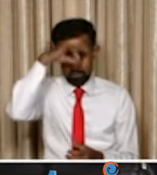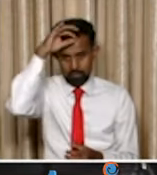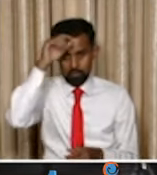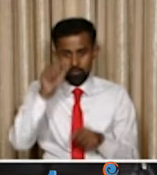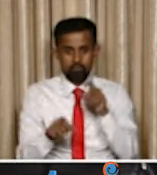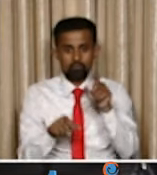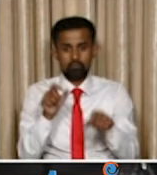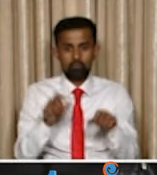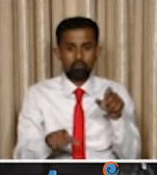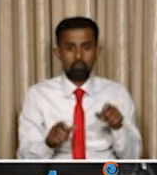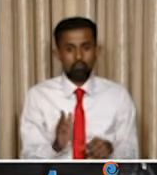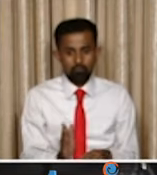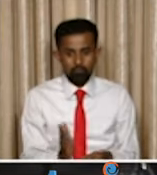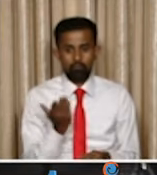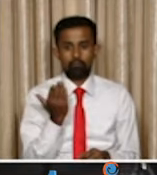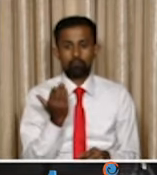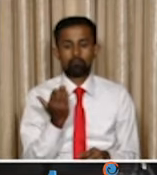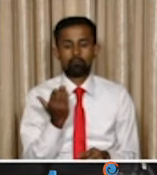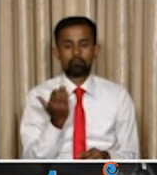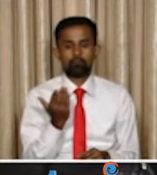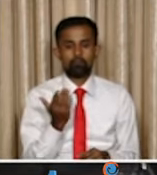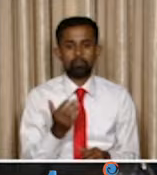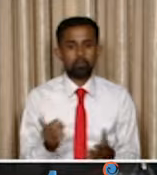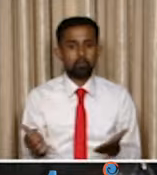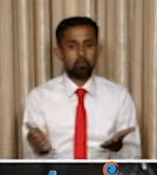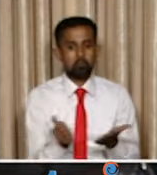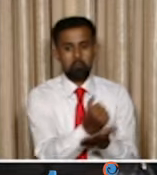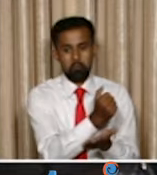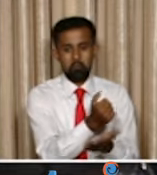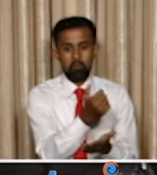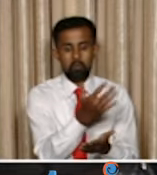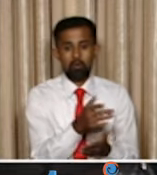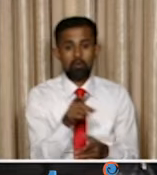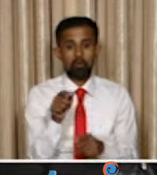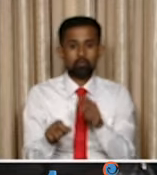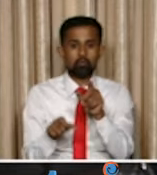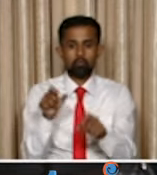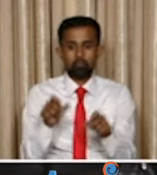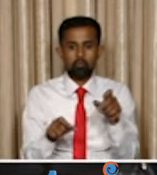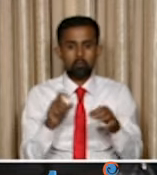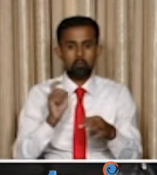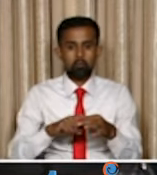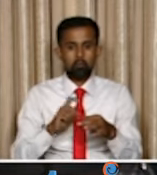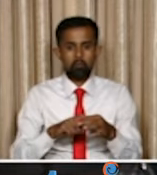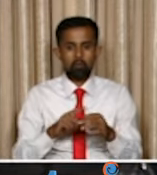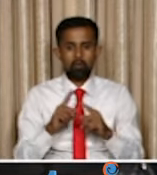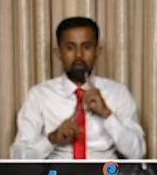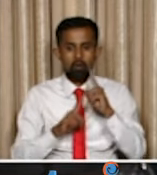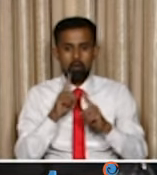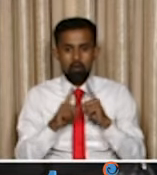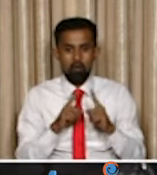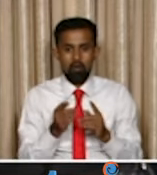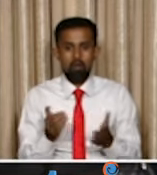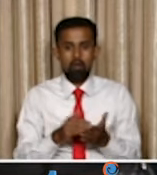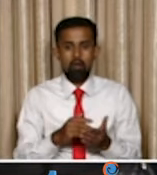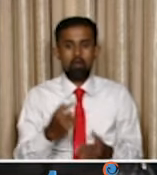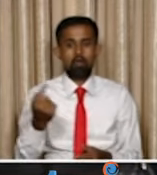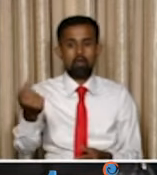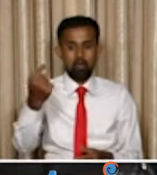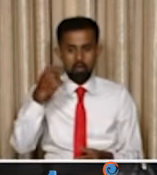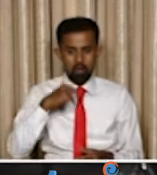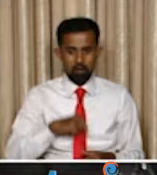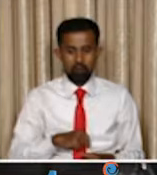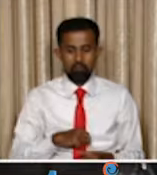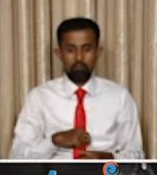அழிவுக்குள்ளாக்கப்படுகிற பண்ணையாளர்களை சந்தித்து அவர்களுடைய பிரச்சனைகளை கேட்டறிந்து விட்டு அவர்கள் திரும்பி வருகின்ற பொழுது புலனறுவை